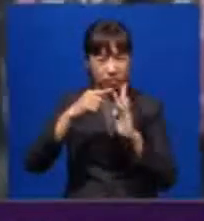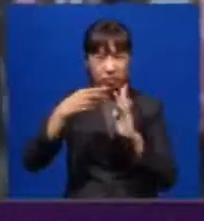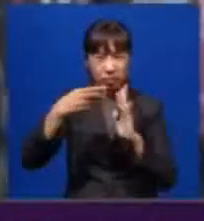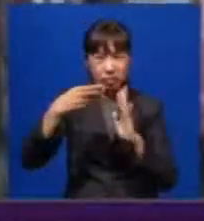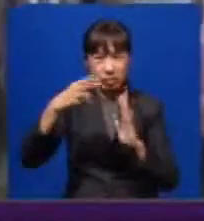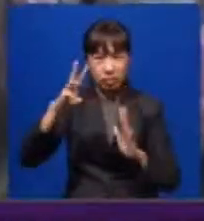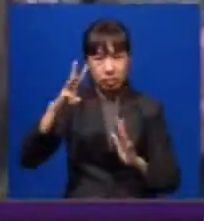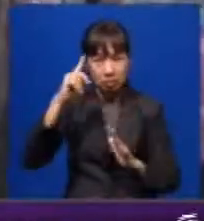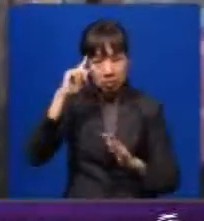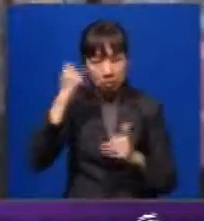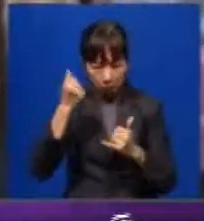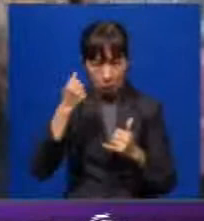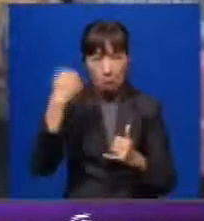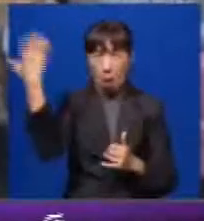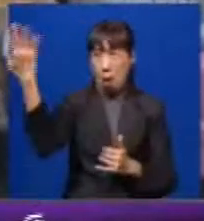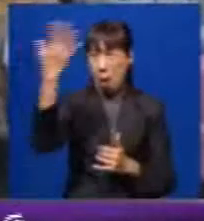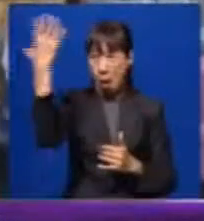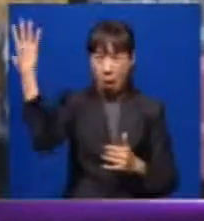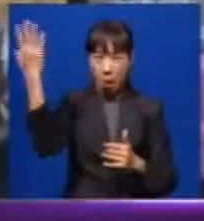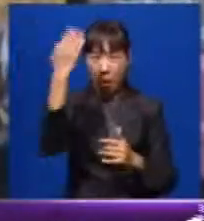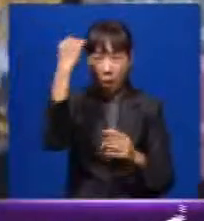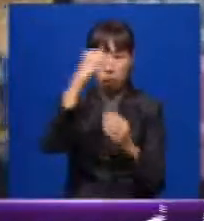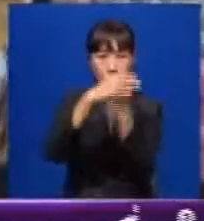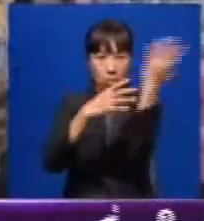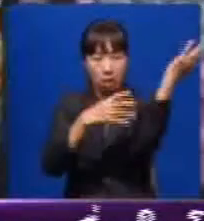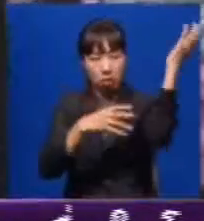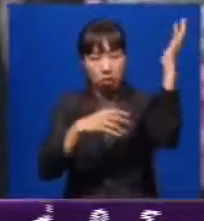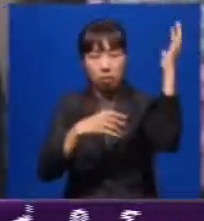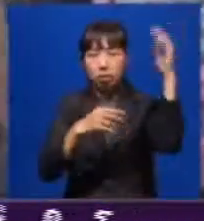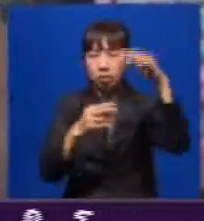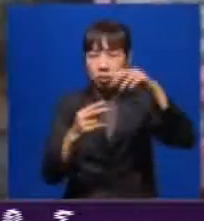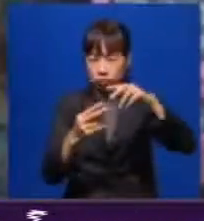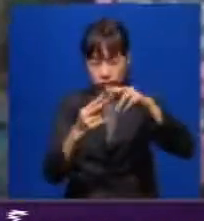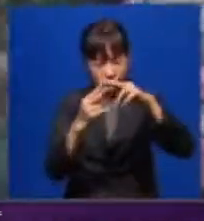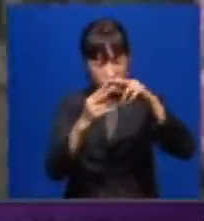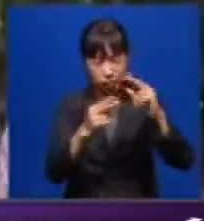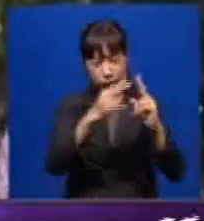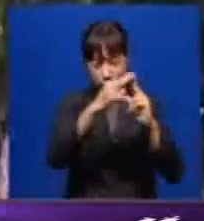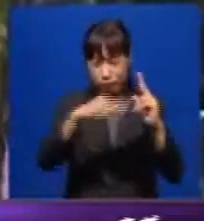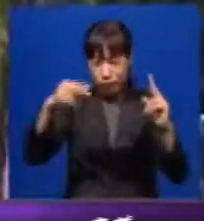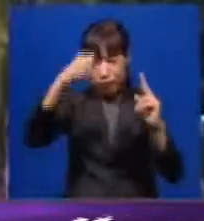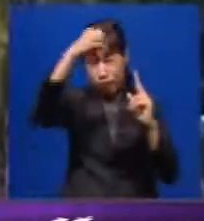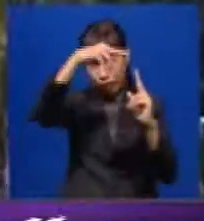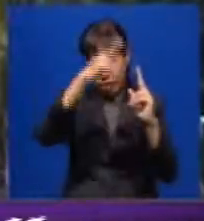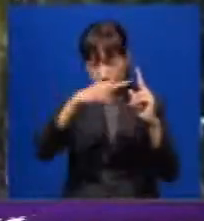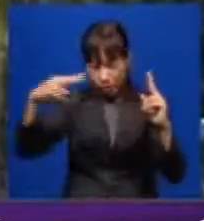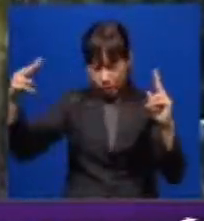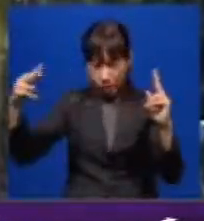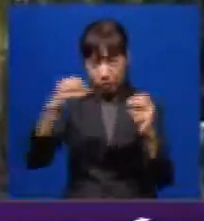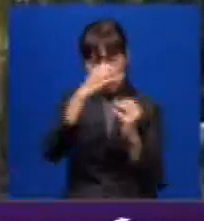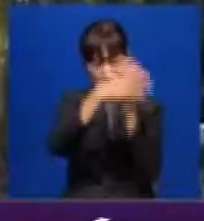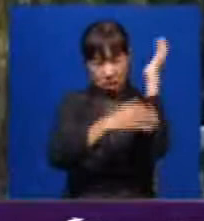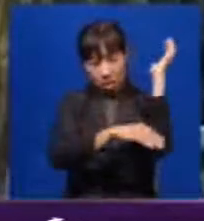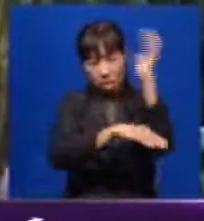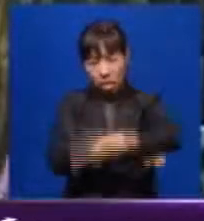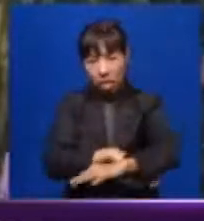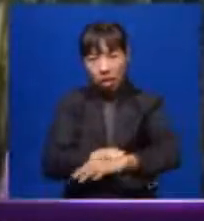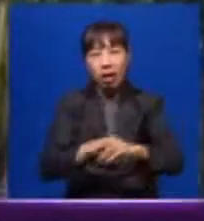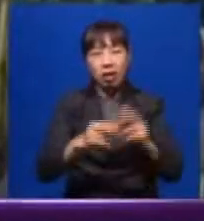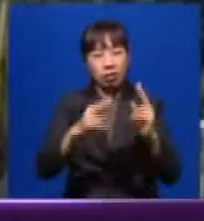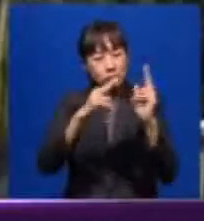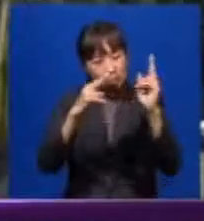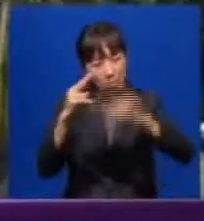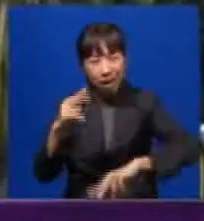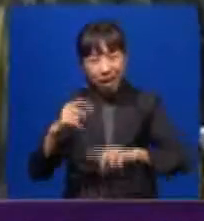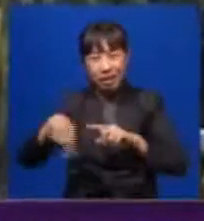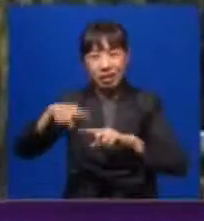นไม้ขναดใหญ่ หักโข้นทัพเซาไฟ้าทำให้ไฟฟ้า ดับทั้งอำเภอเจิหนาที่การไฟ้า จัดชุด ลงพื้ที่ส่